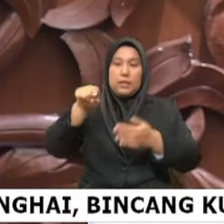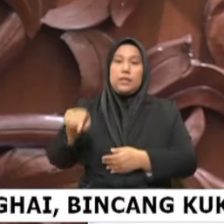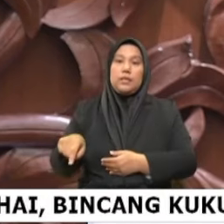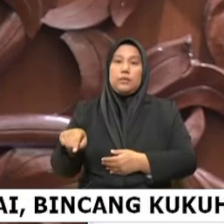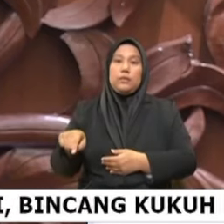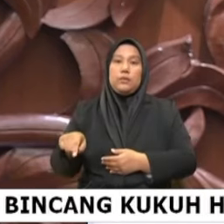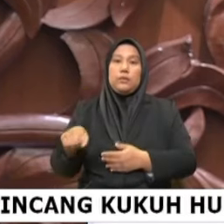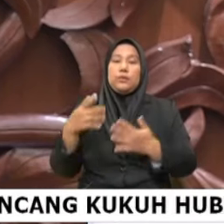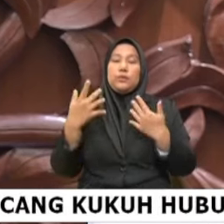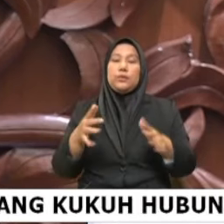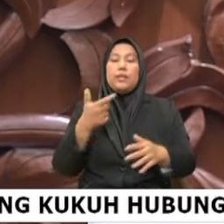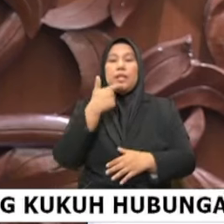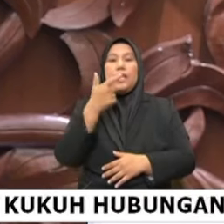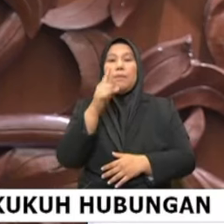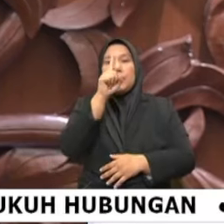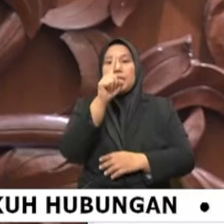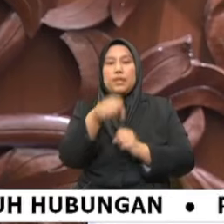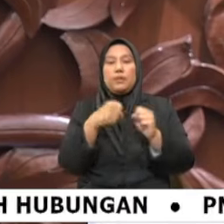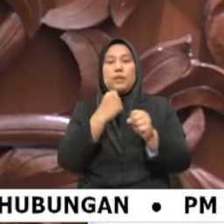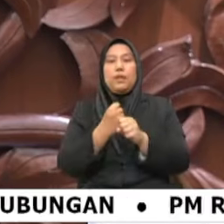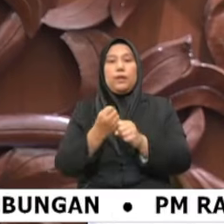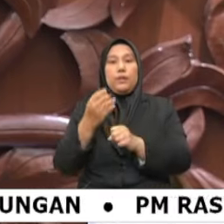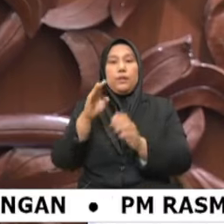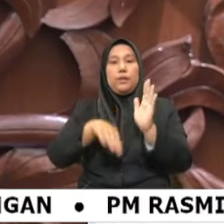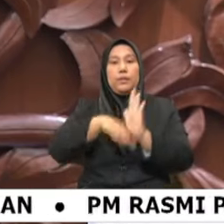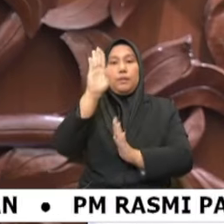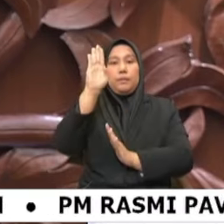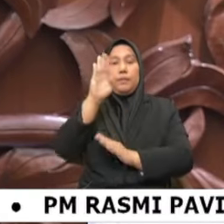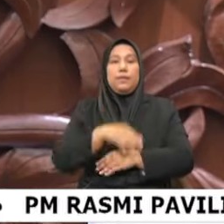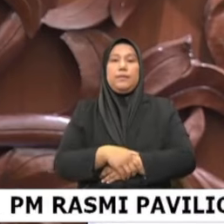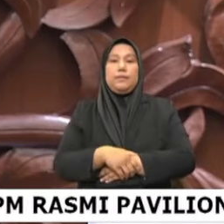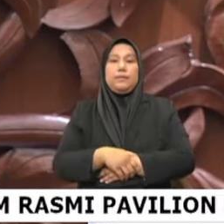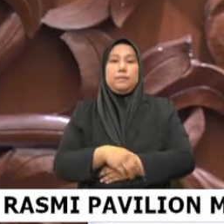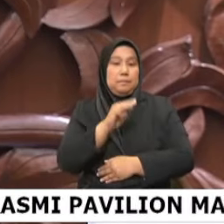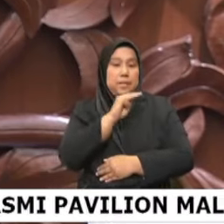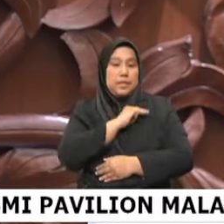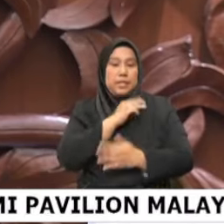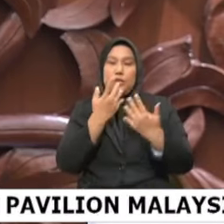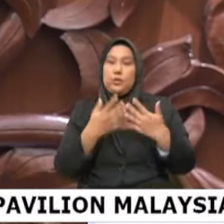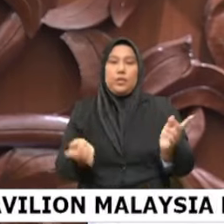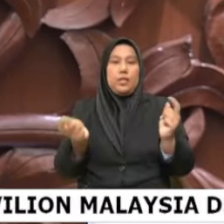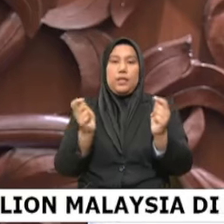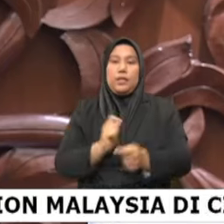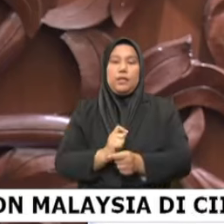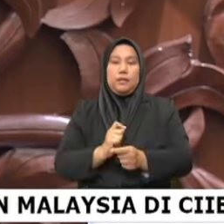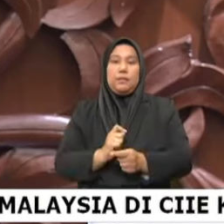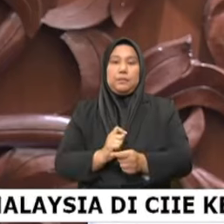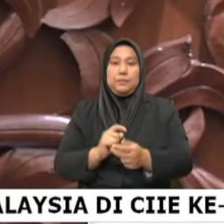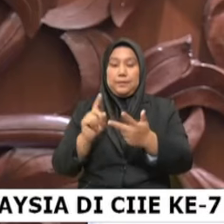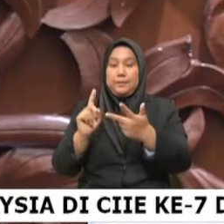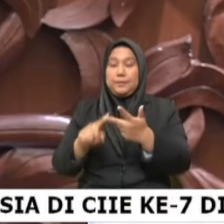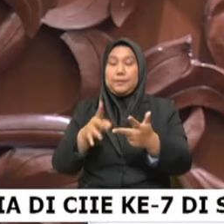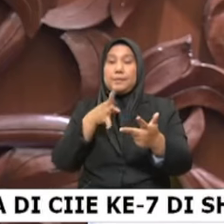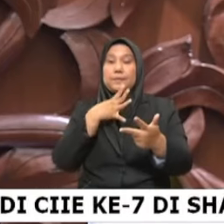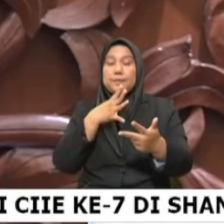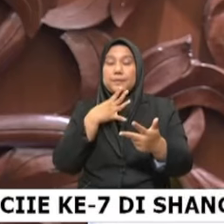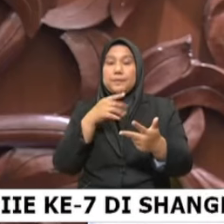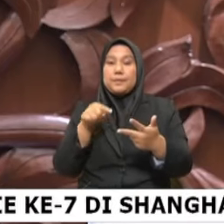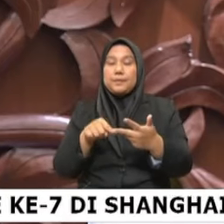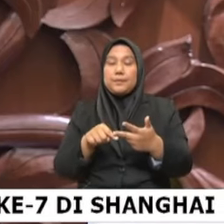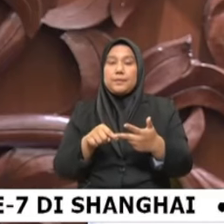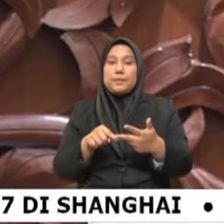lama setahun lebih ini dan Menteri pun dah ditukarkan. Dan statement yang ketiga dalam ucapan yang